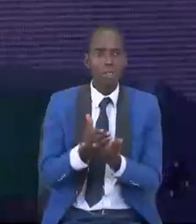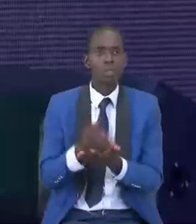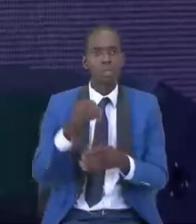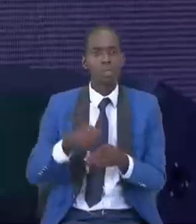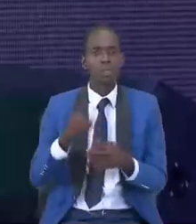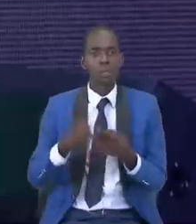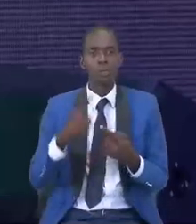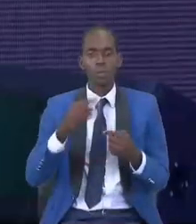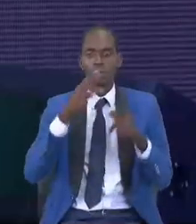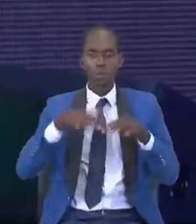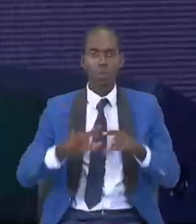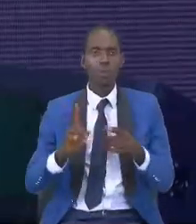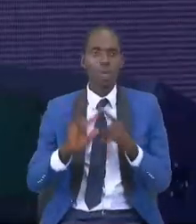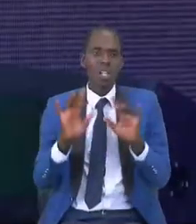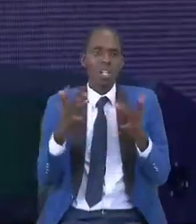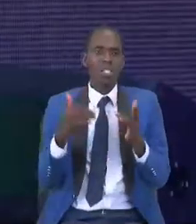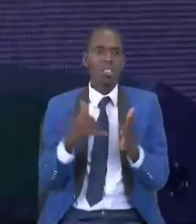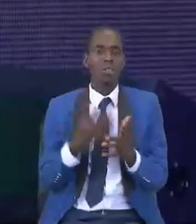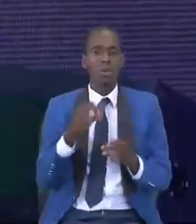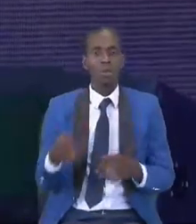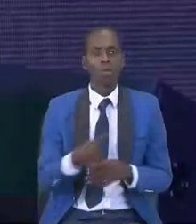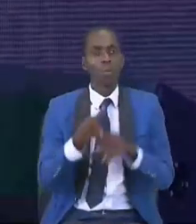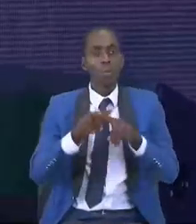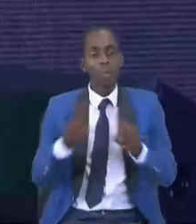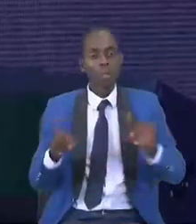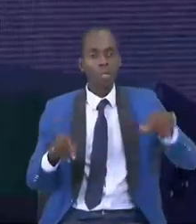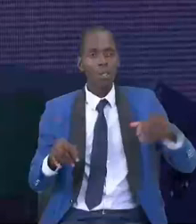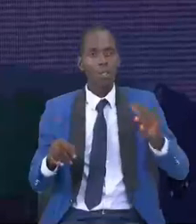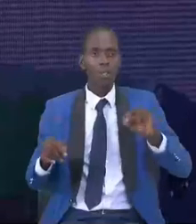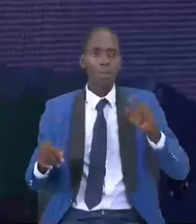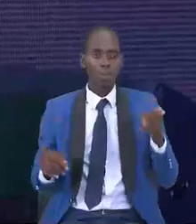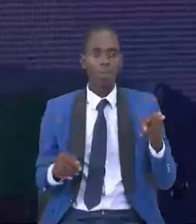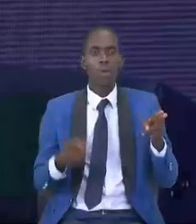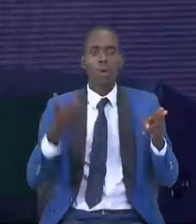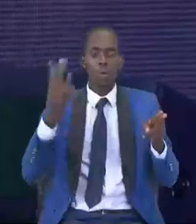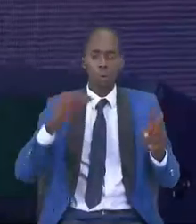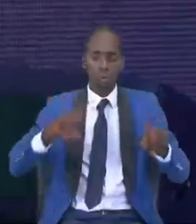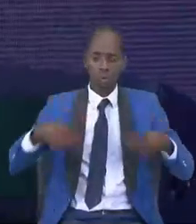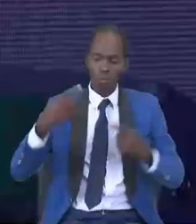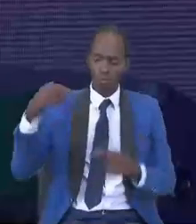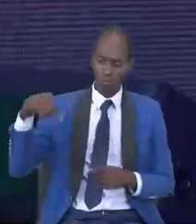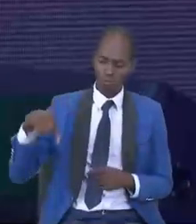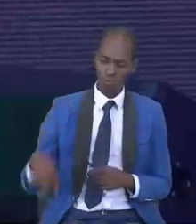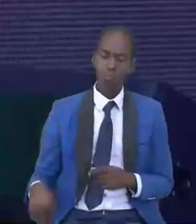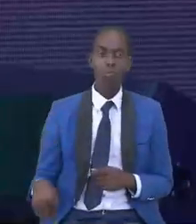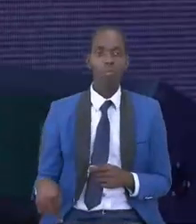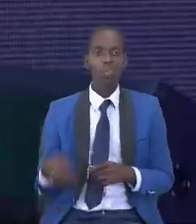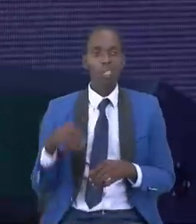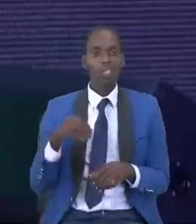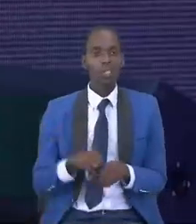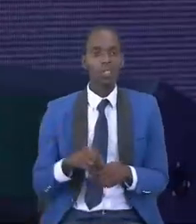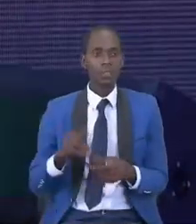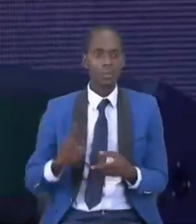léger. Jonas descendit au fond du navire, se coucha